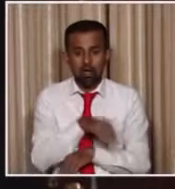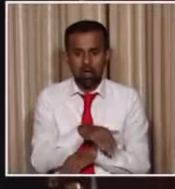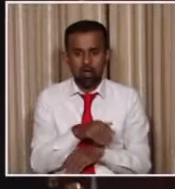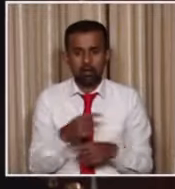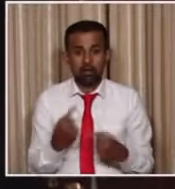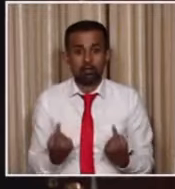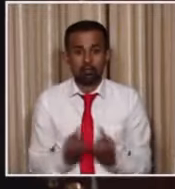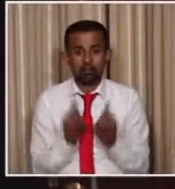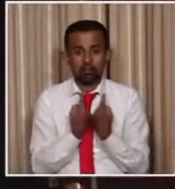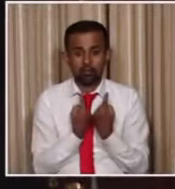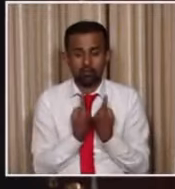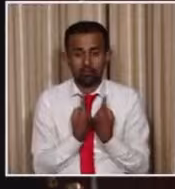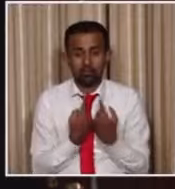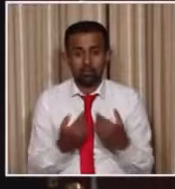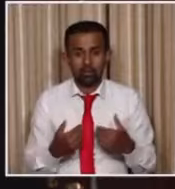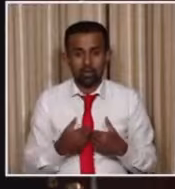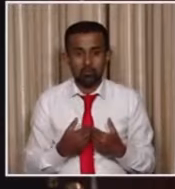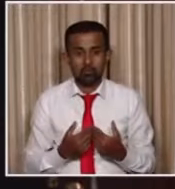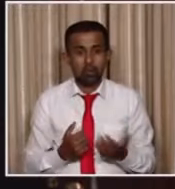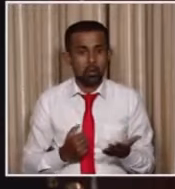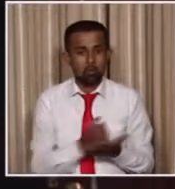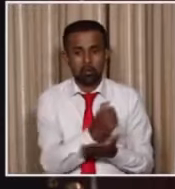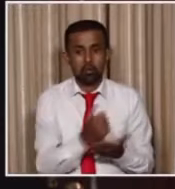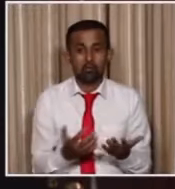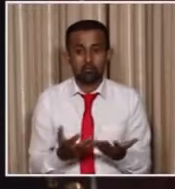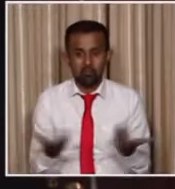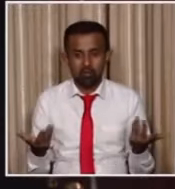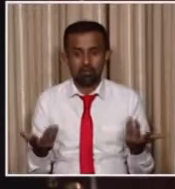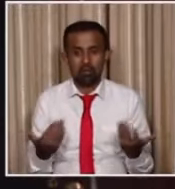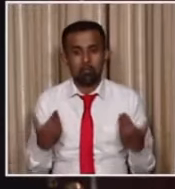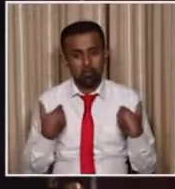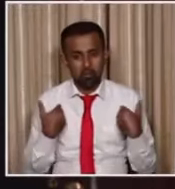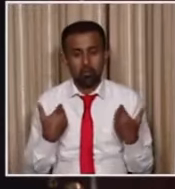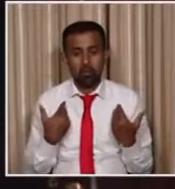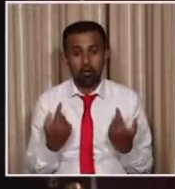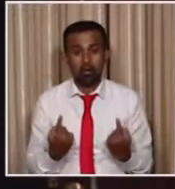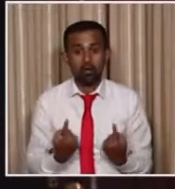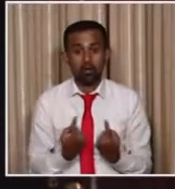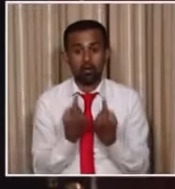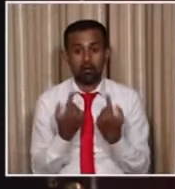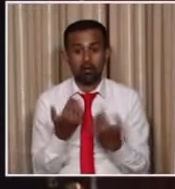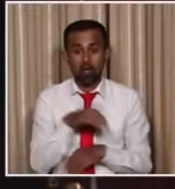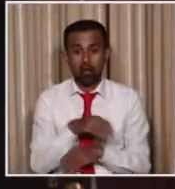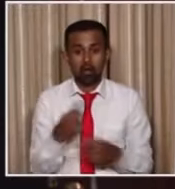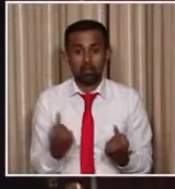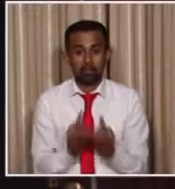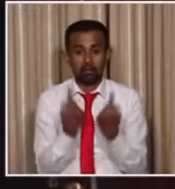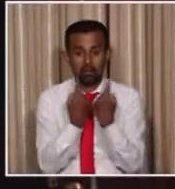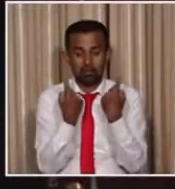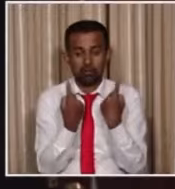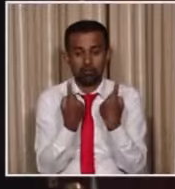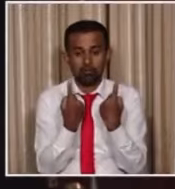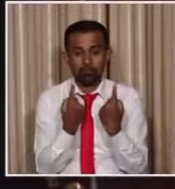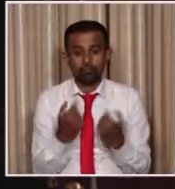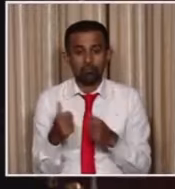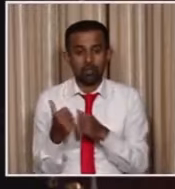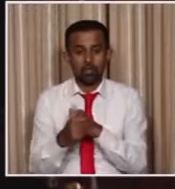කියන ජාතිය අපි වඳ කරගන්න බැරුව ඉන්නවා. මේ අලි තනකොළ වලින් තමයි මේ